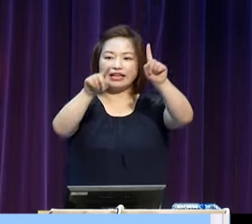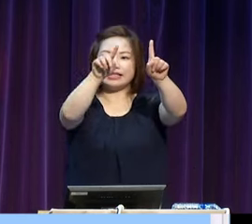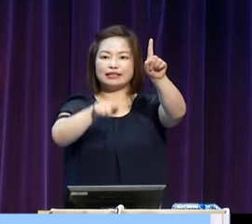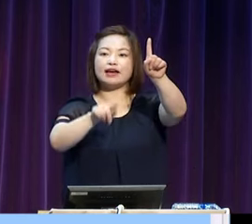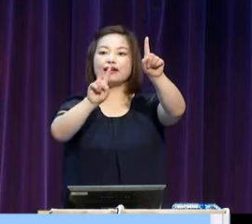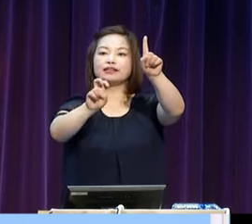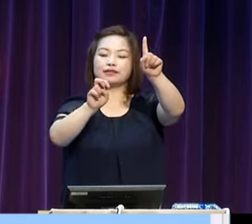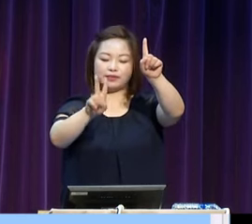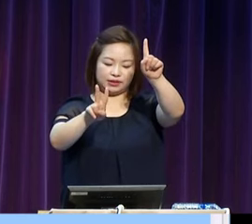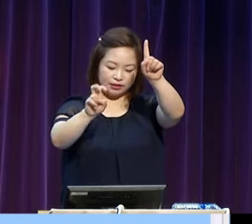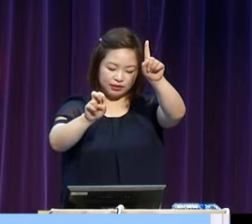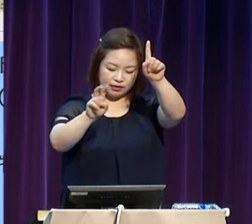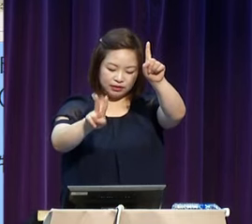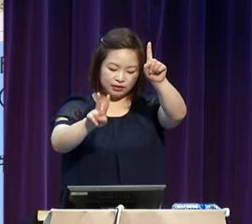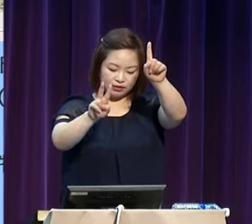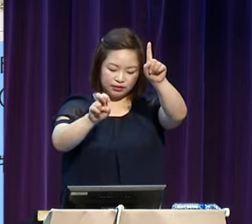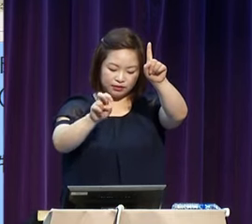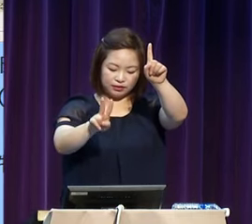22절